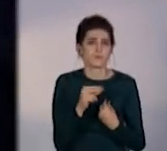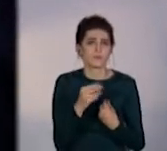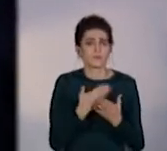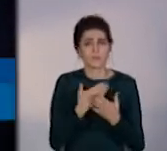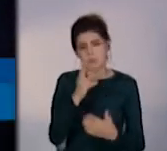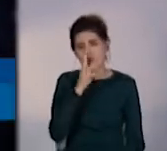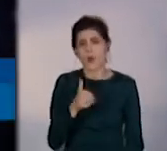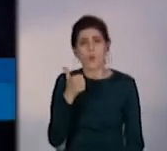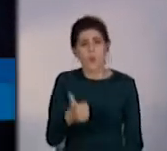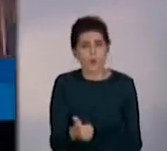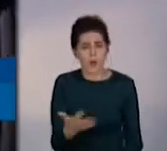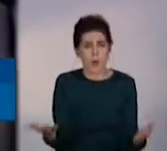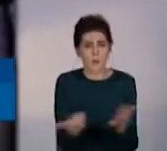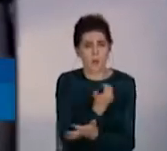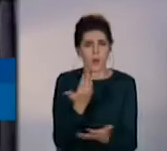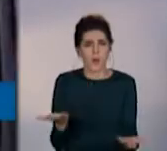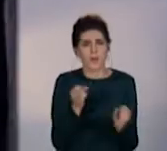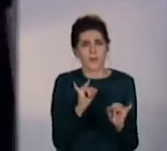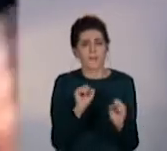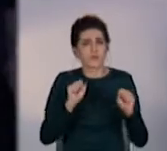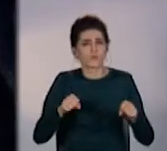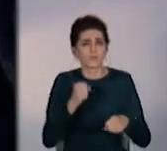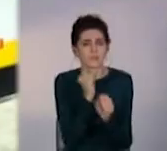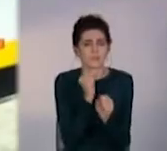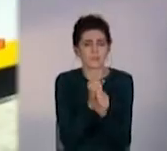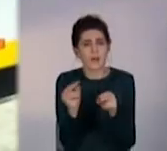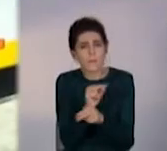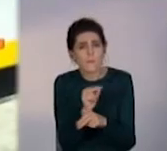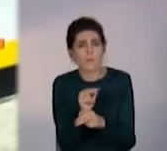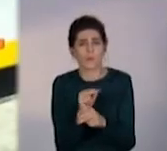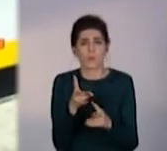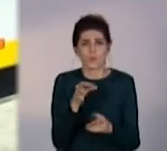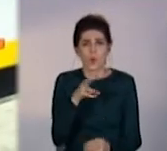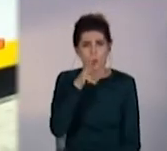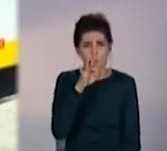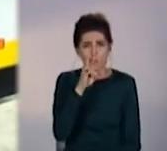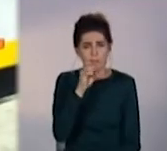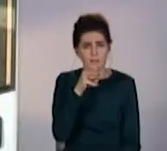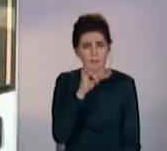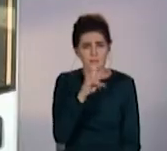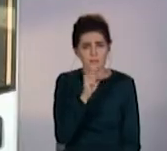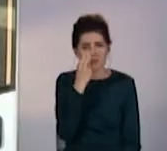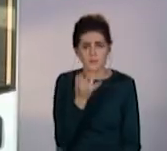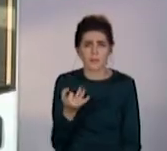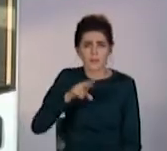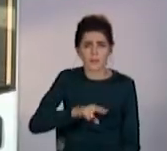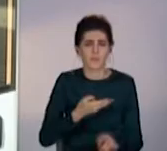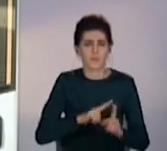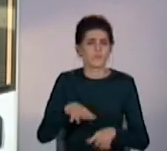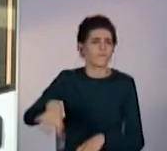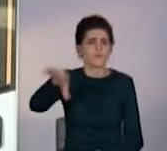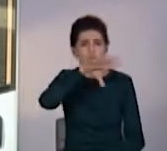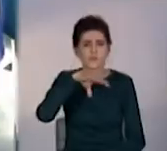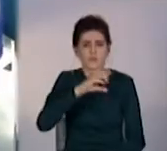зарплата буде, розумієте? І на ремонт будуть гроші автомобіля. Монетизація проїзду стосуватиметься всіх видів комунального